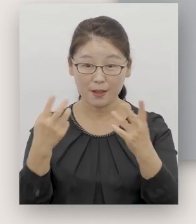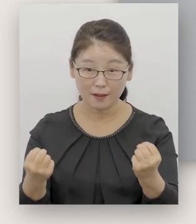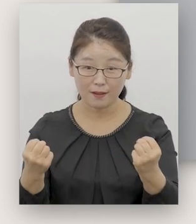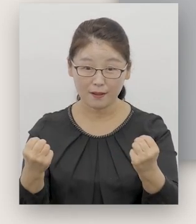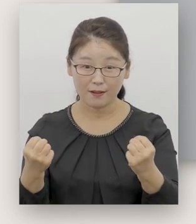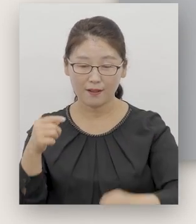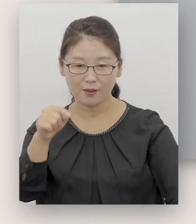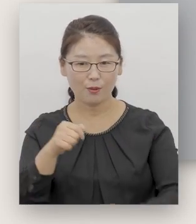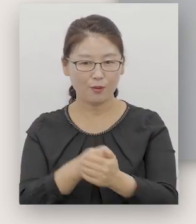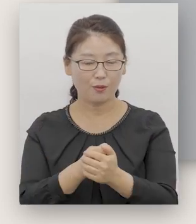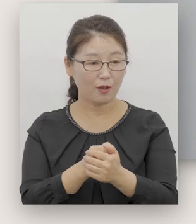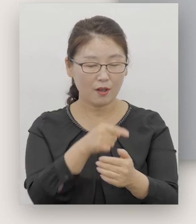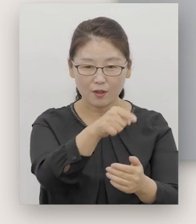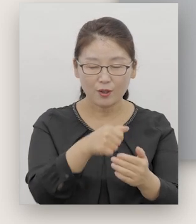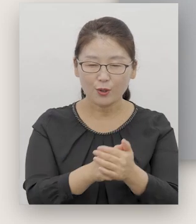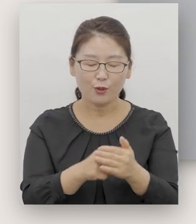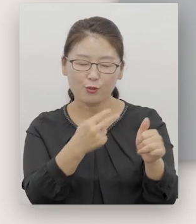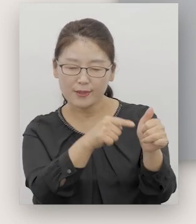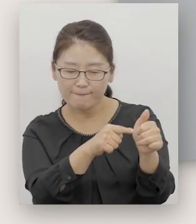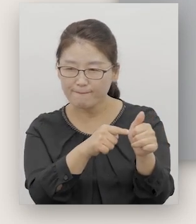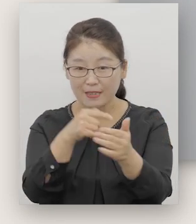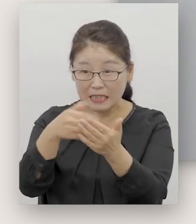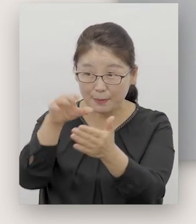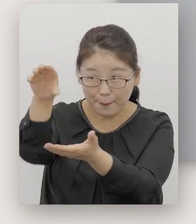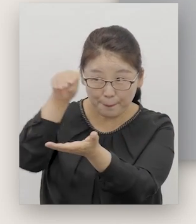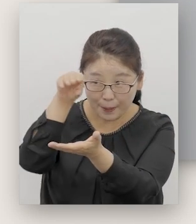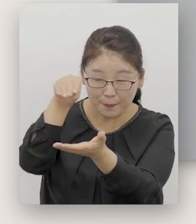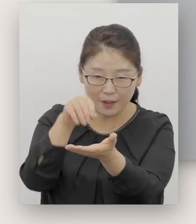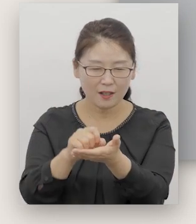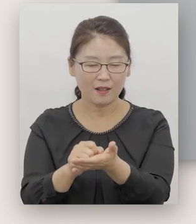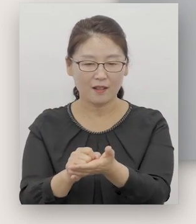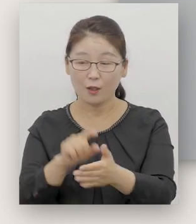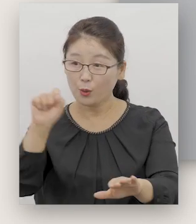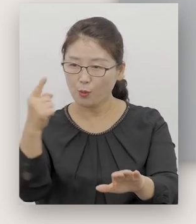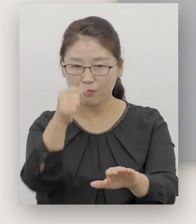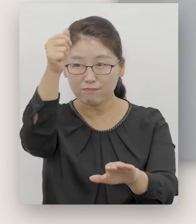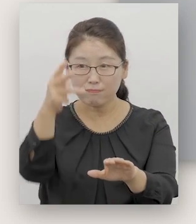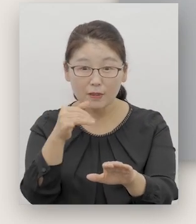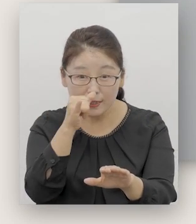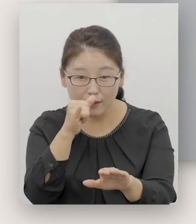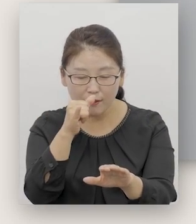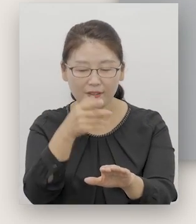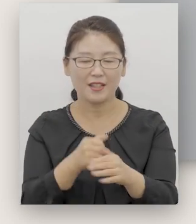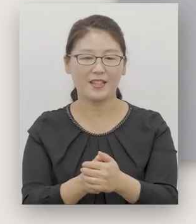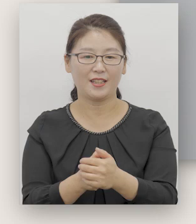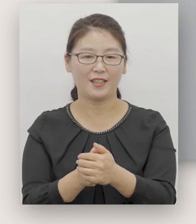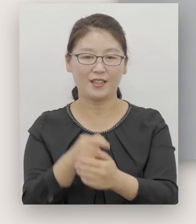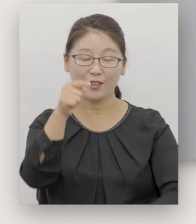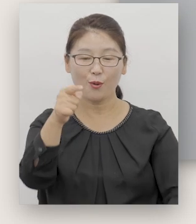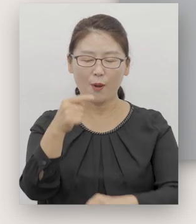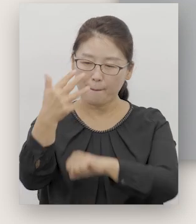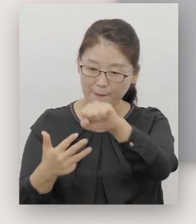되기도 하고 이렇게 8년에 걸친 이런 축적된 그 이미지들이 이런 또 다른 시나리오로 구성이